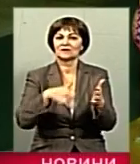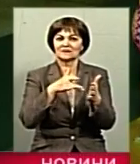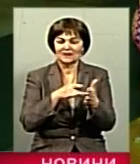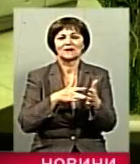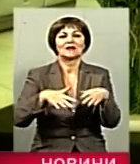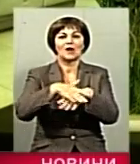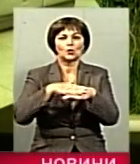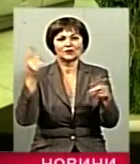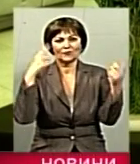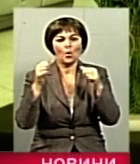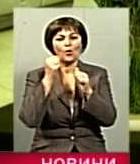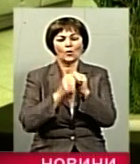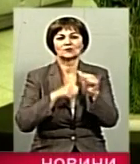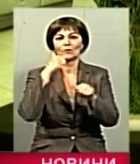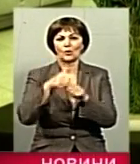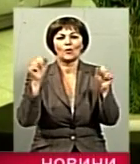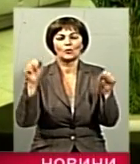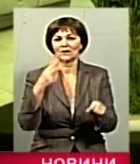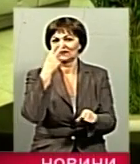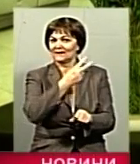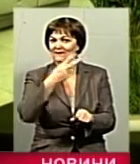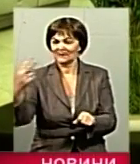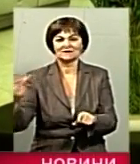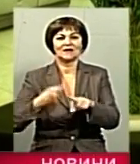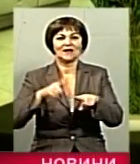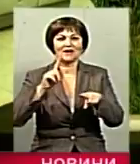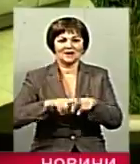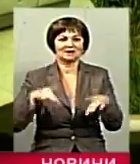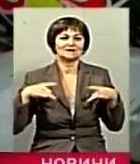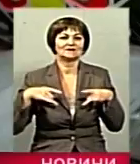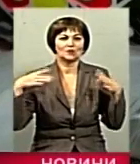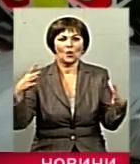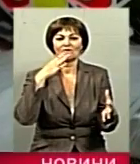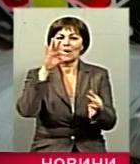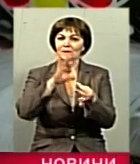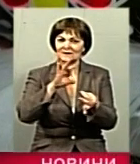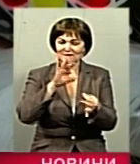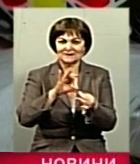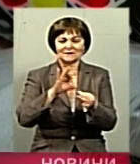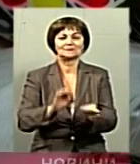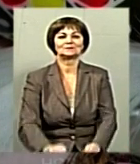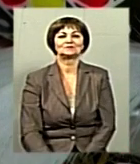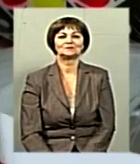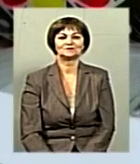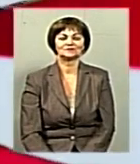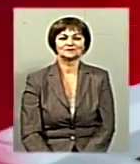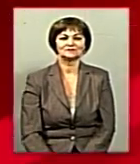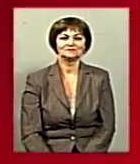де протягом року кожен зможе подивитися на великодні писанки. Оксана Гебрич, Сергій Кобилянський, новини Житомирщини.